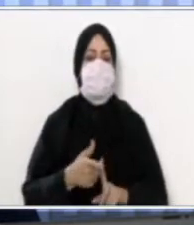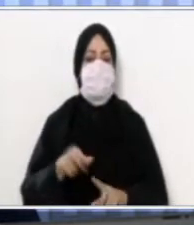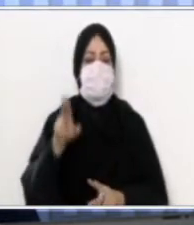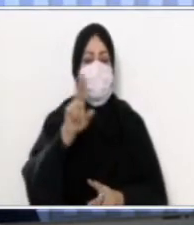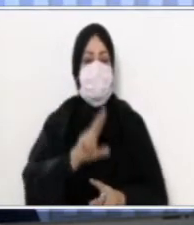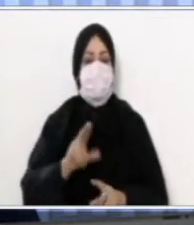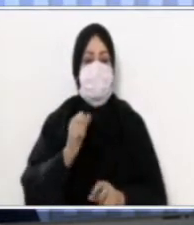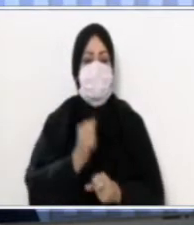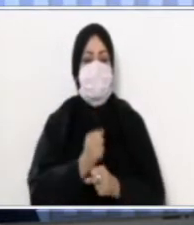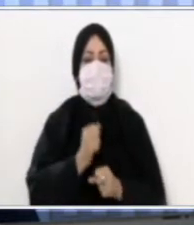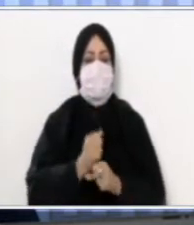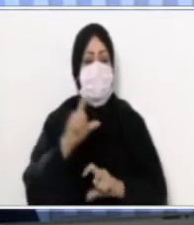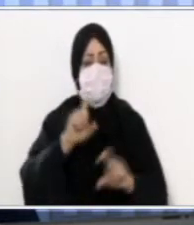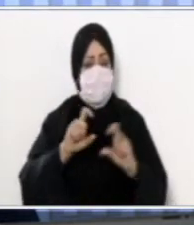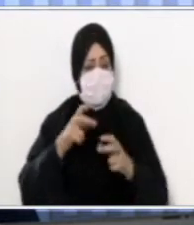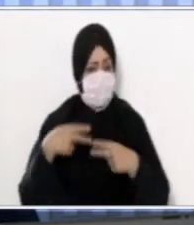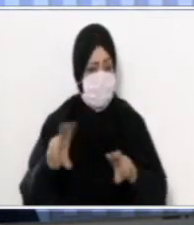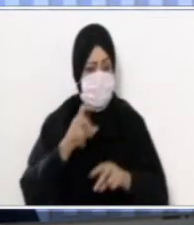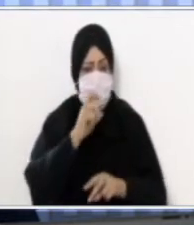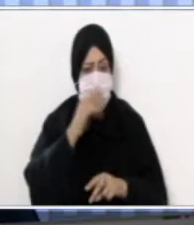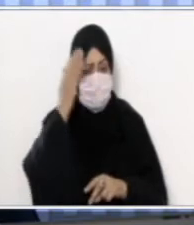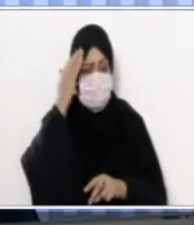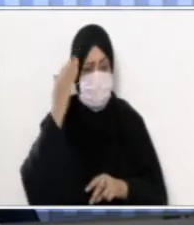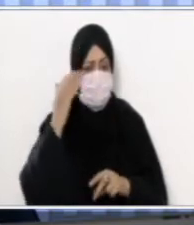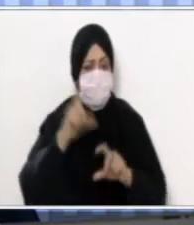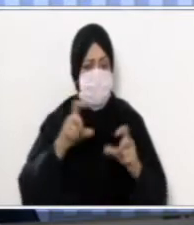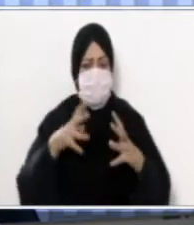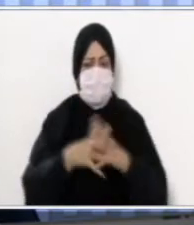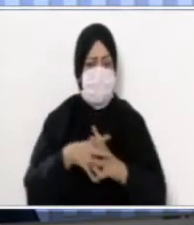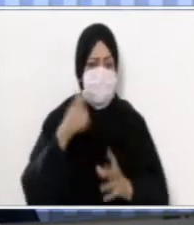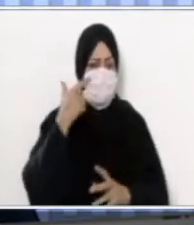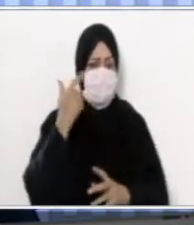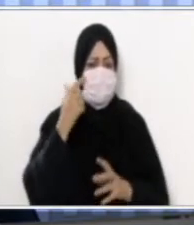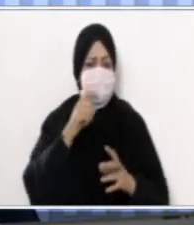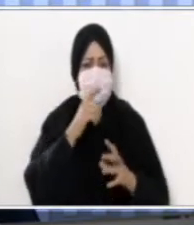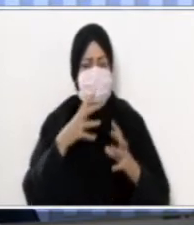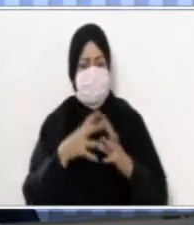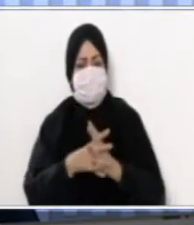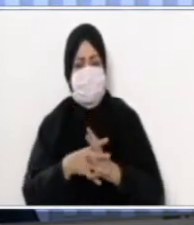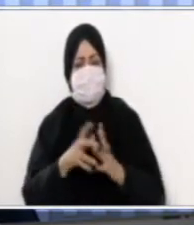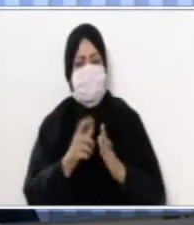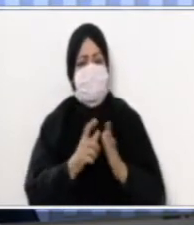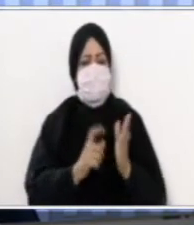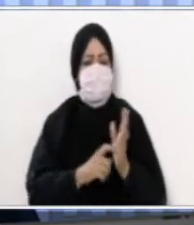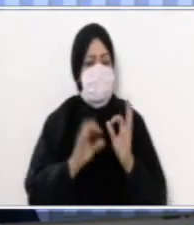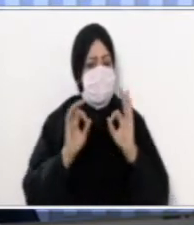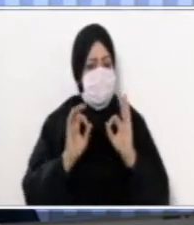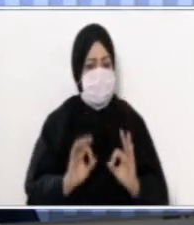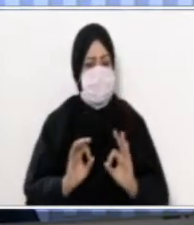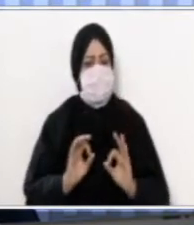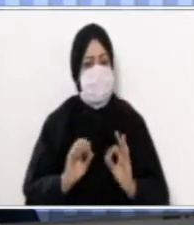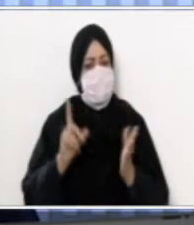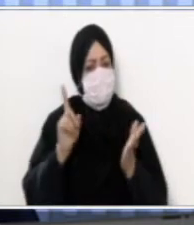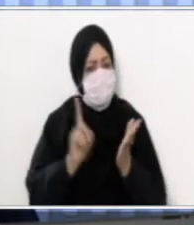الخدمة في المصرف الآن بما أن القوانين معدلة وهي وفق الشريعة، والمصارف من 2011 بفضل